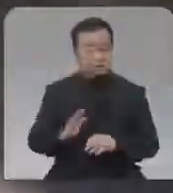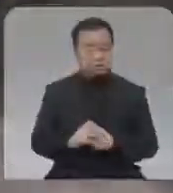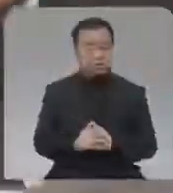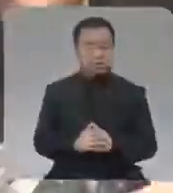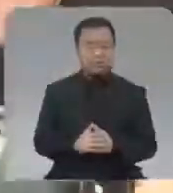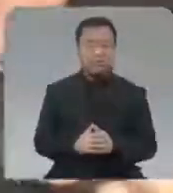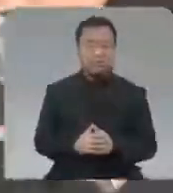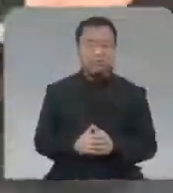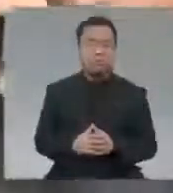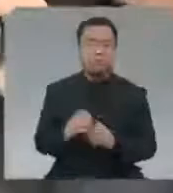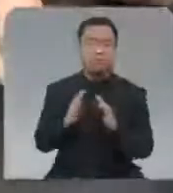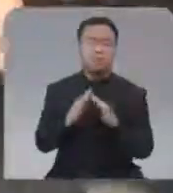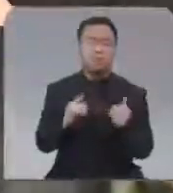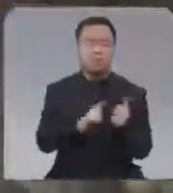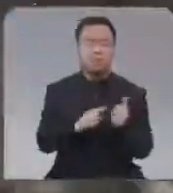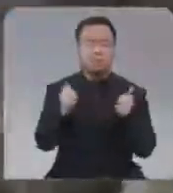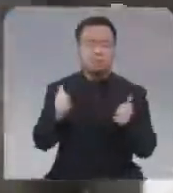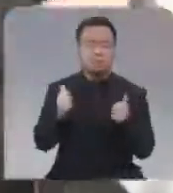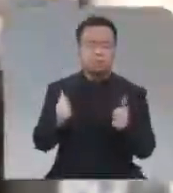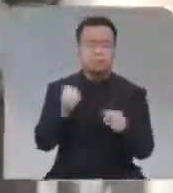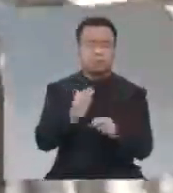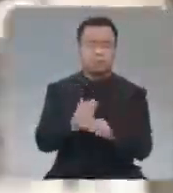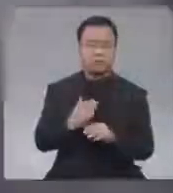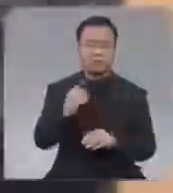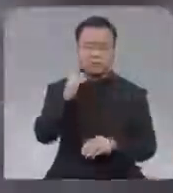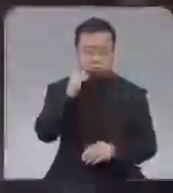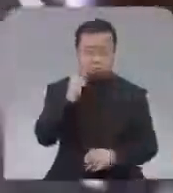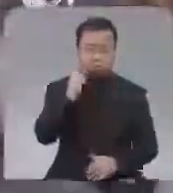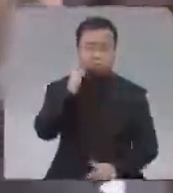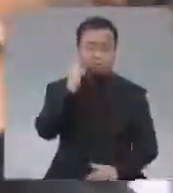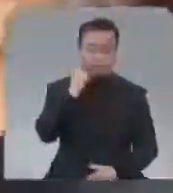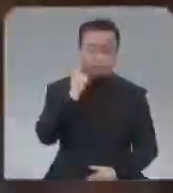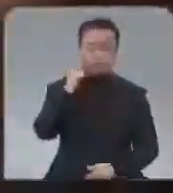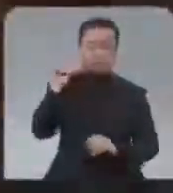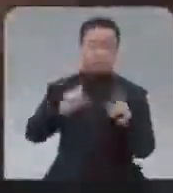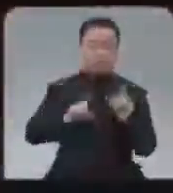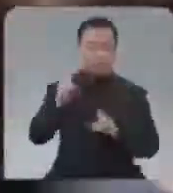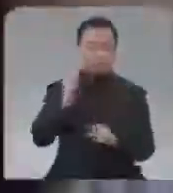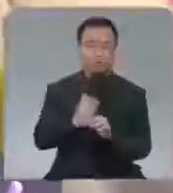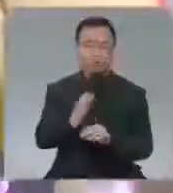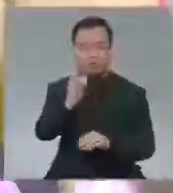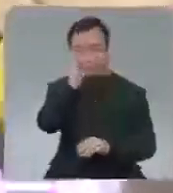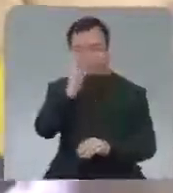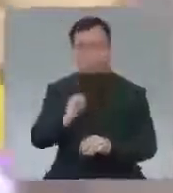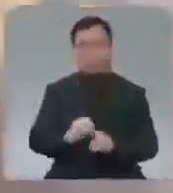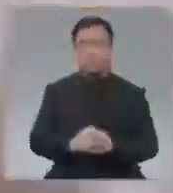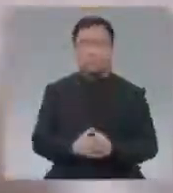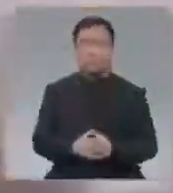在一审中被判死刑，后被大法院判处无期徒刑。